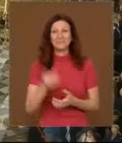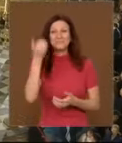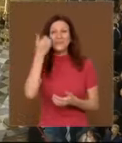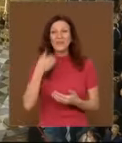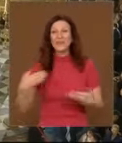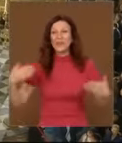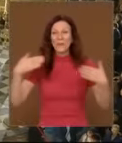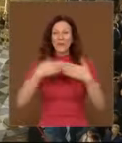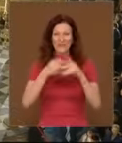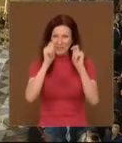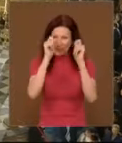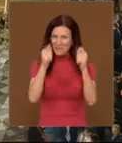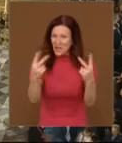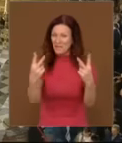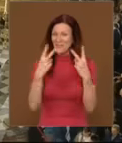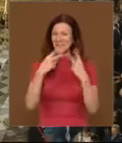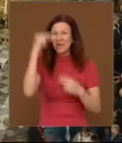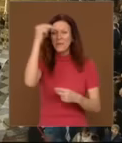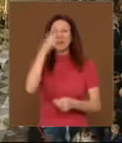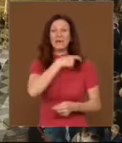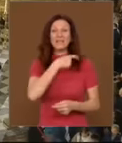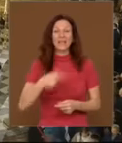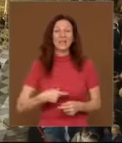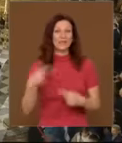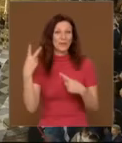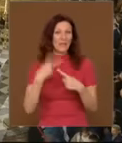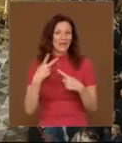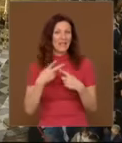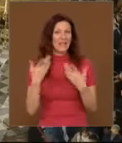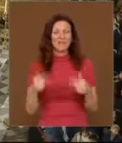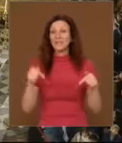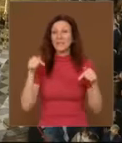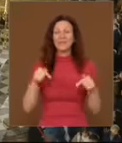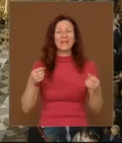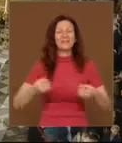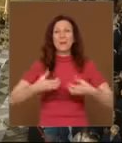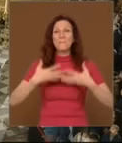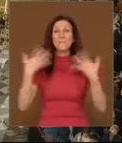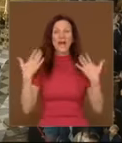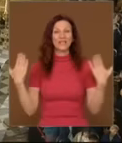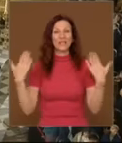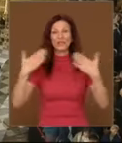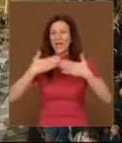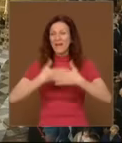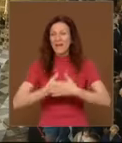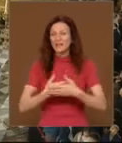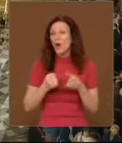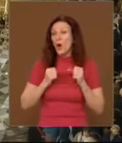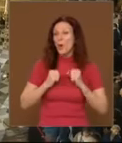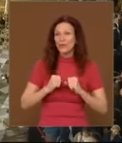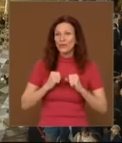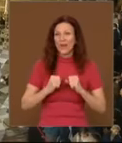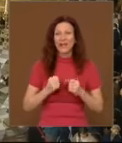Добър вечер, уважаеми зрители на Българската национална телевизия. В тази празнична вечер, в очакване